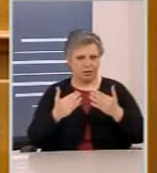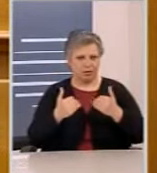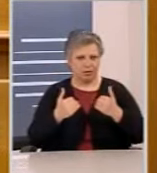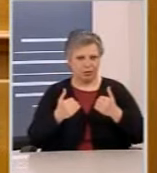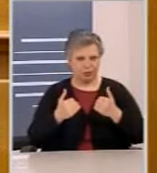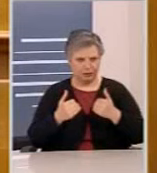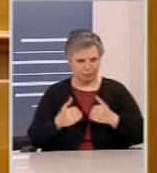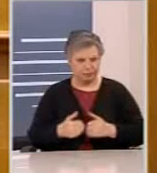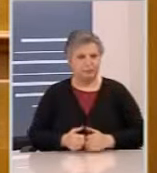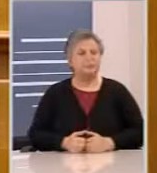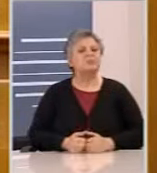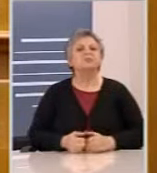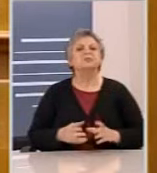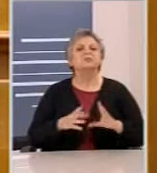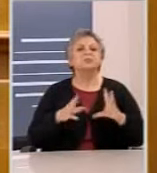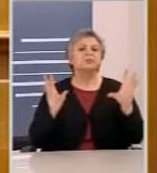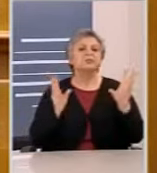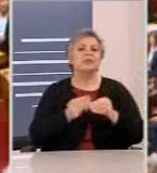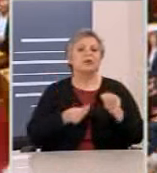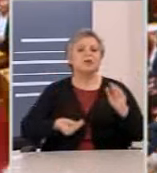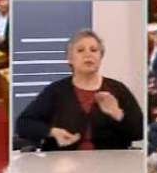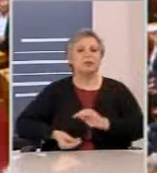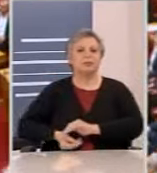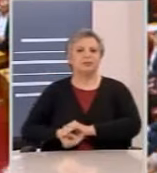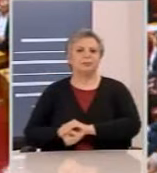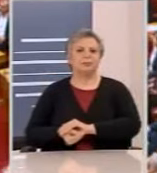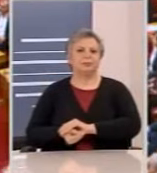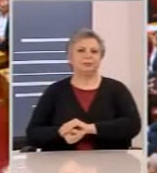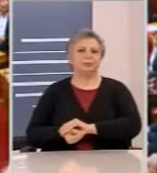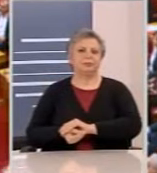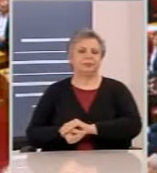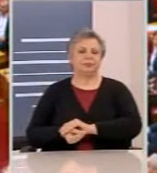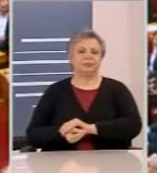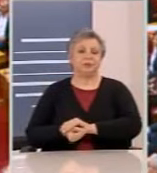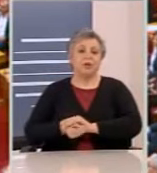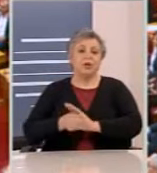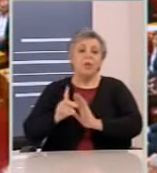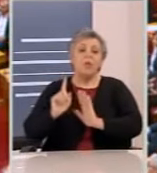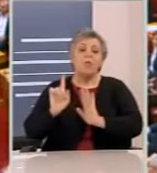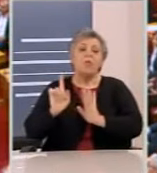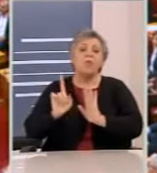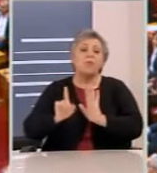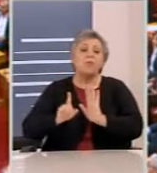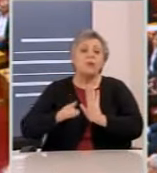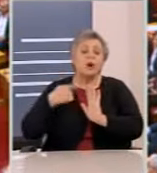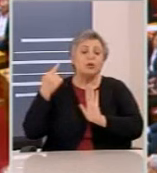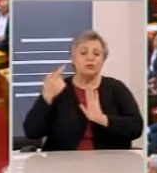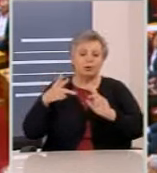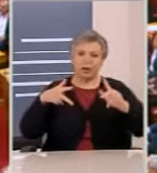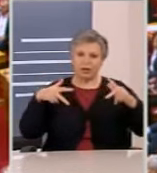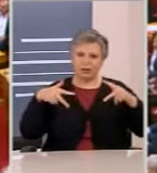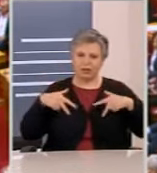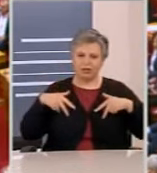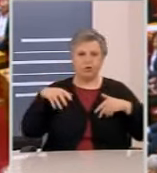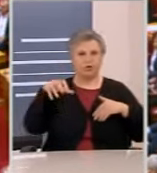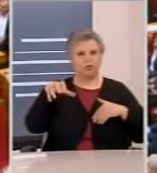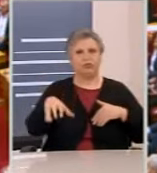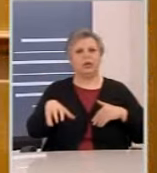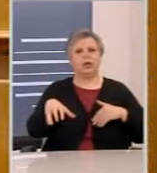Μέτρα για το φακελάκι. Για πρώτη φορά κρατικός φορέας, μια υγειονομική